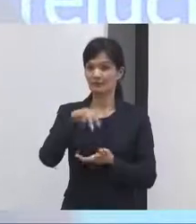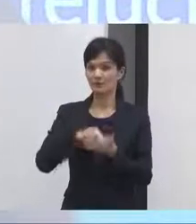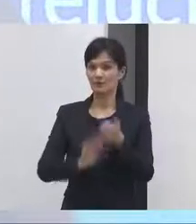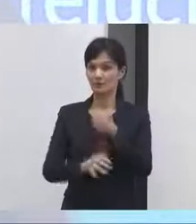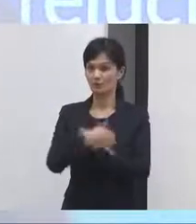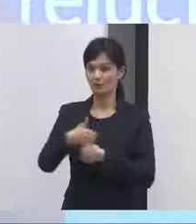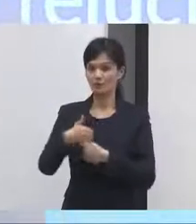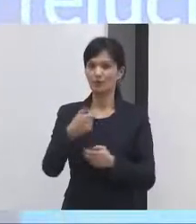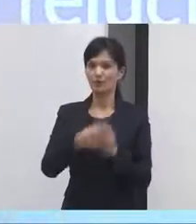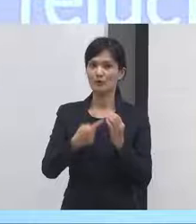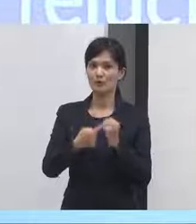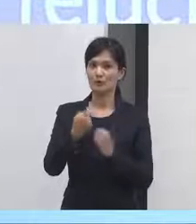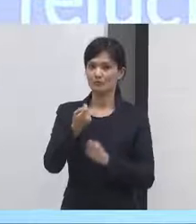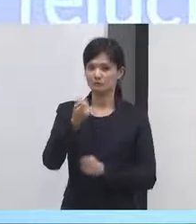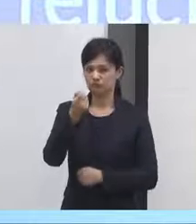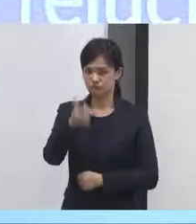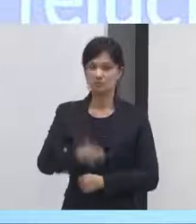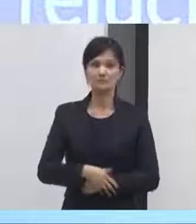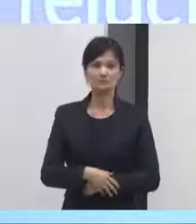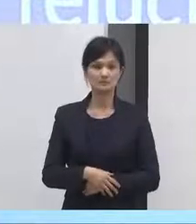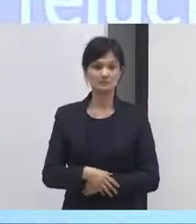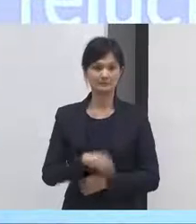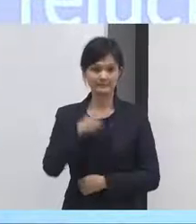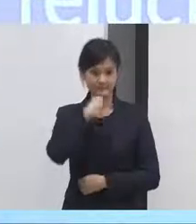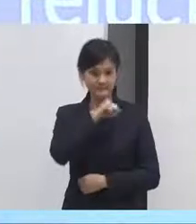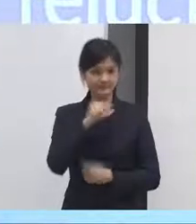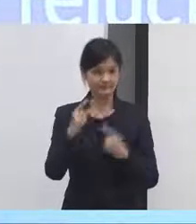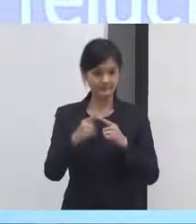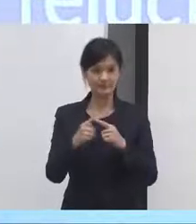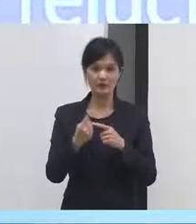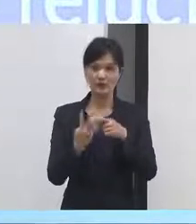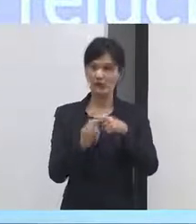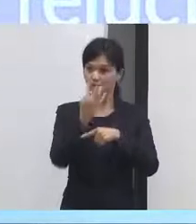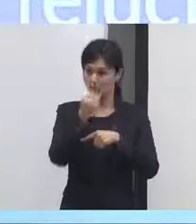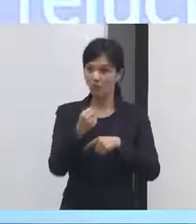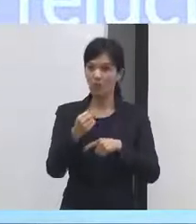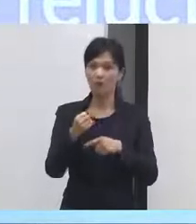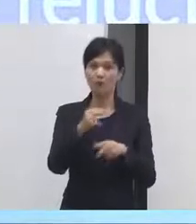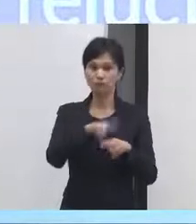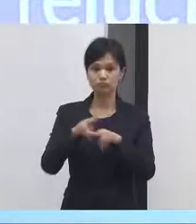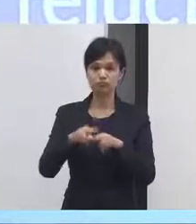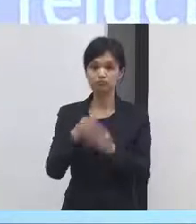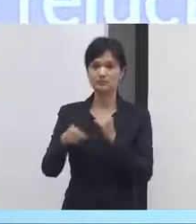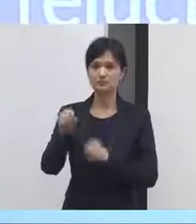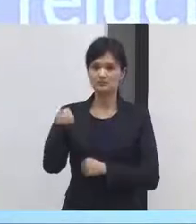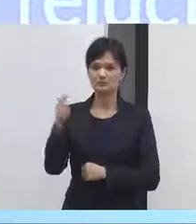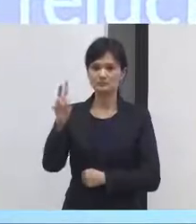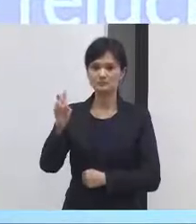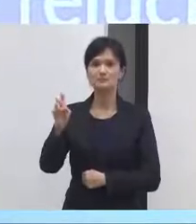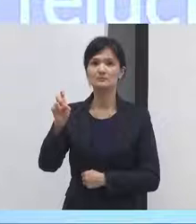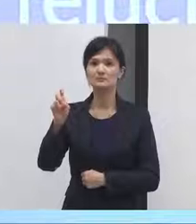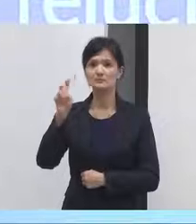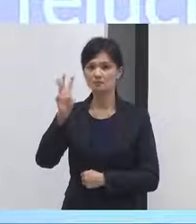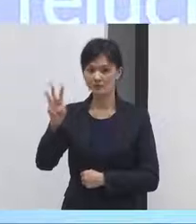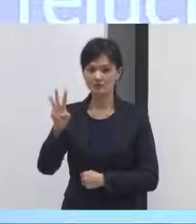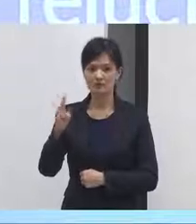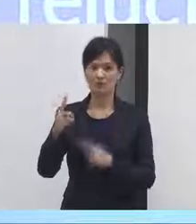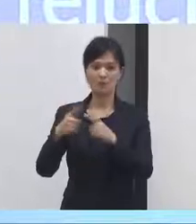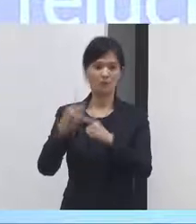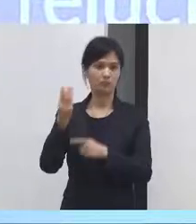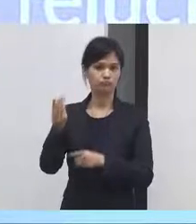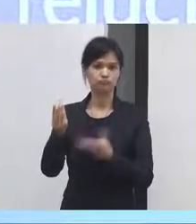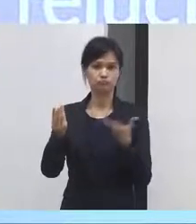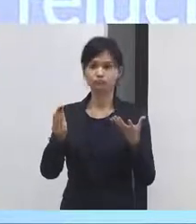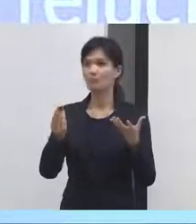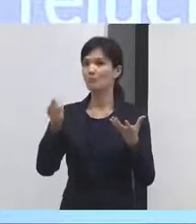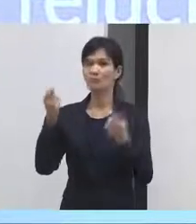太少了，就是以民主国家来讲，台湾的人口比例只有113席，真的是太少了，造成就是说立委的多样